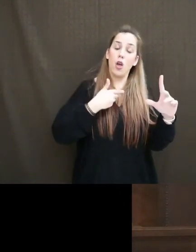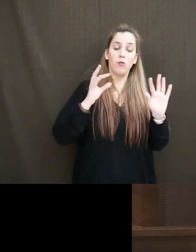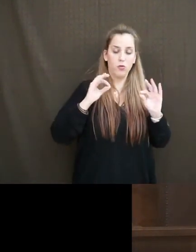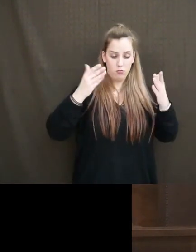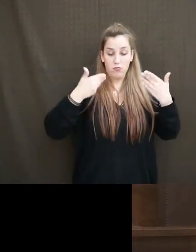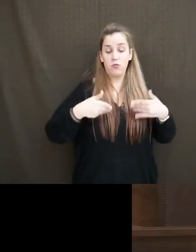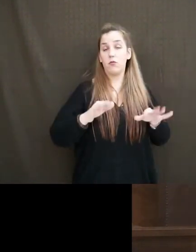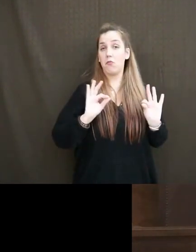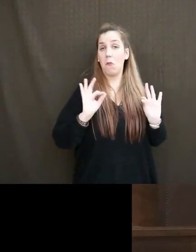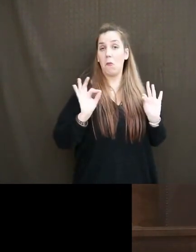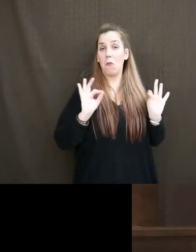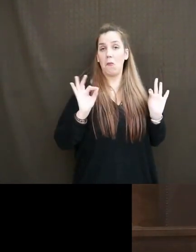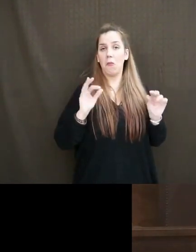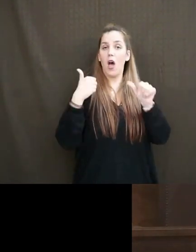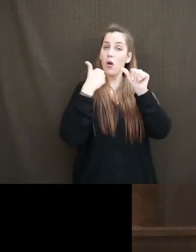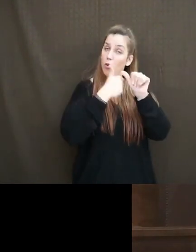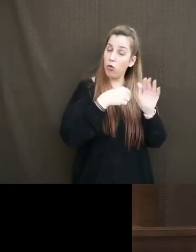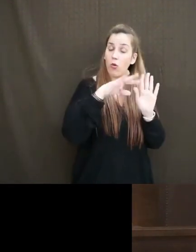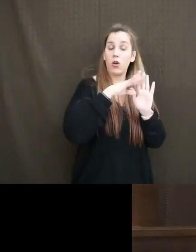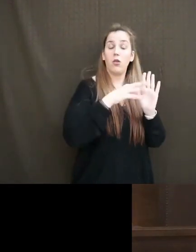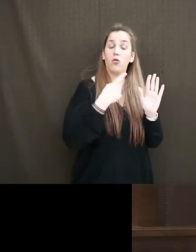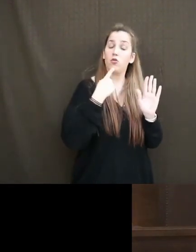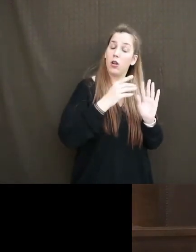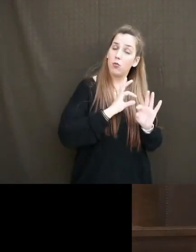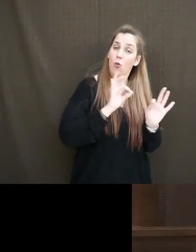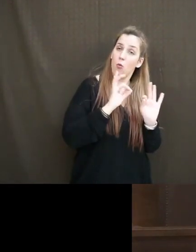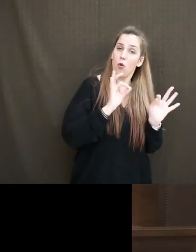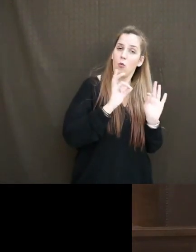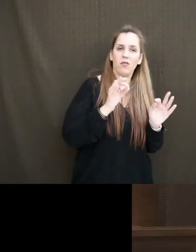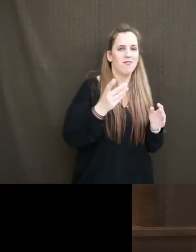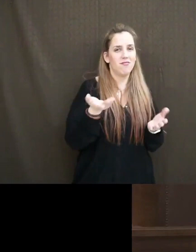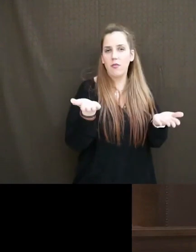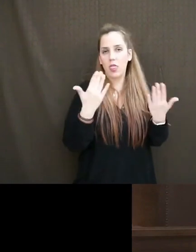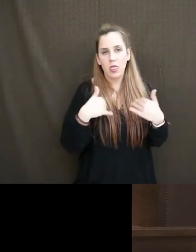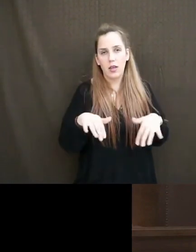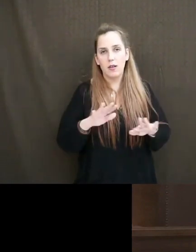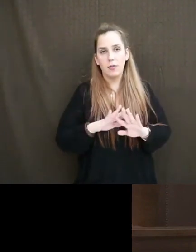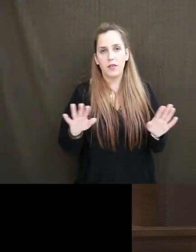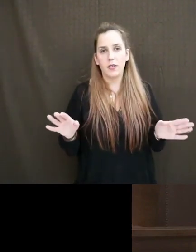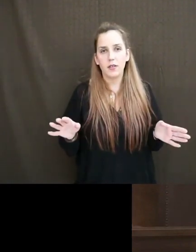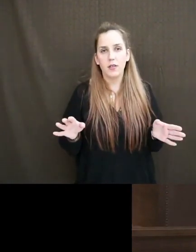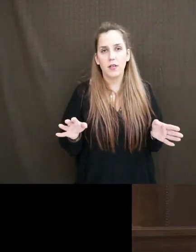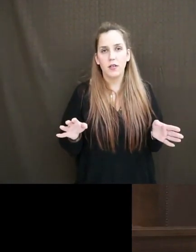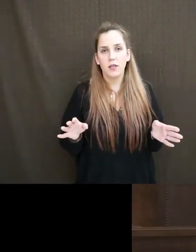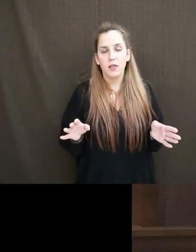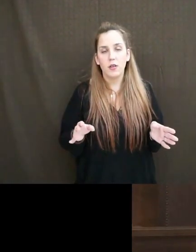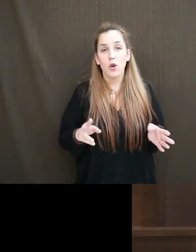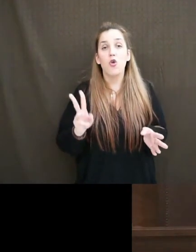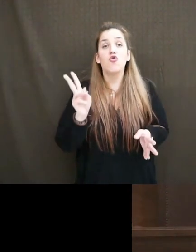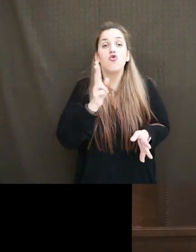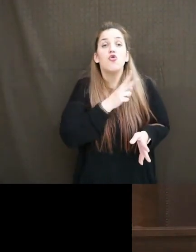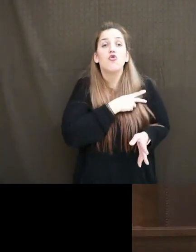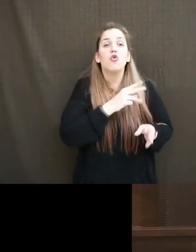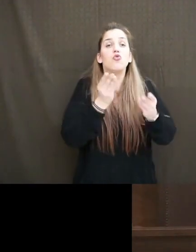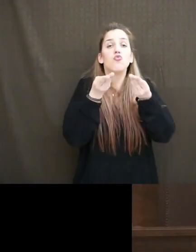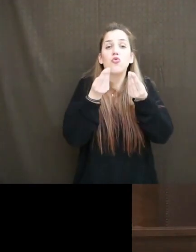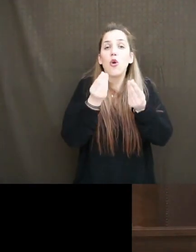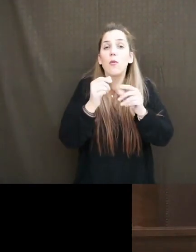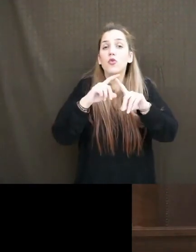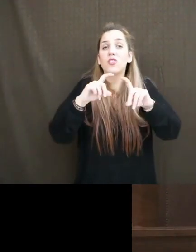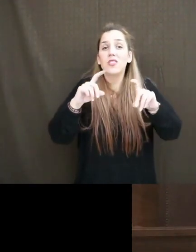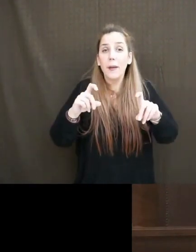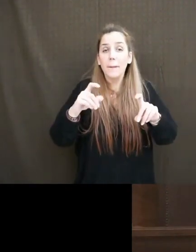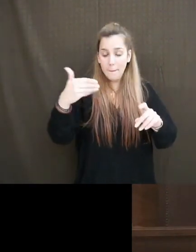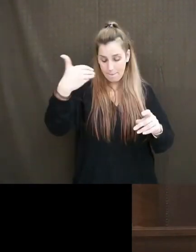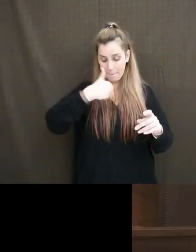να υπηρετείς τη δική σου αίσθηση της σωστής εκκλησίας και όχι το Χριστό. Και